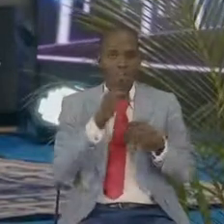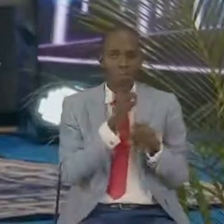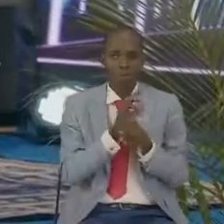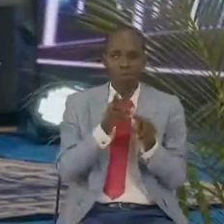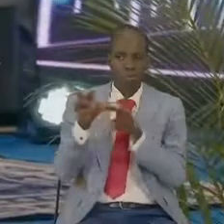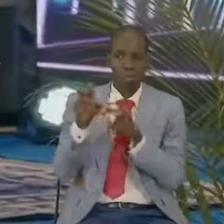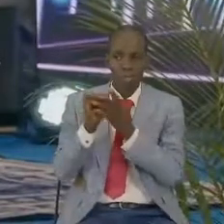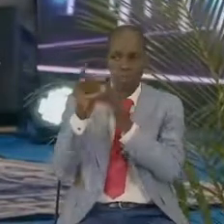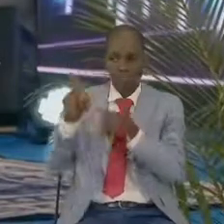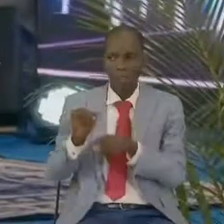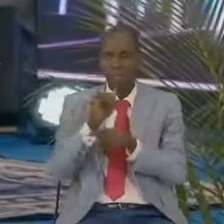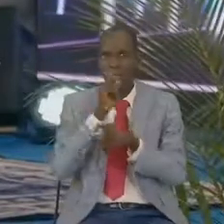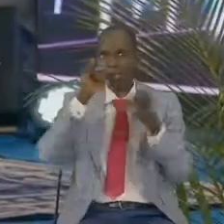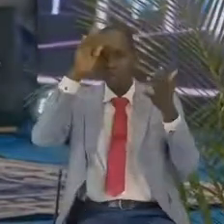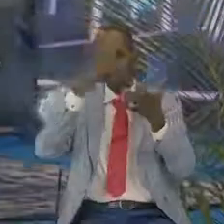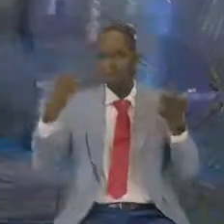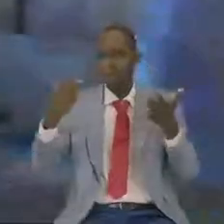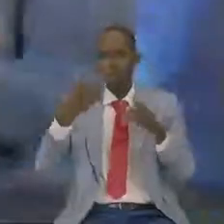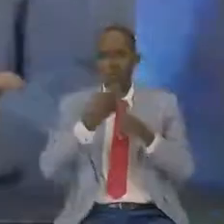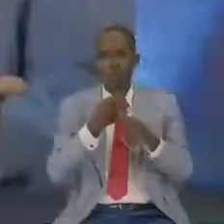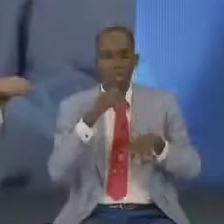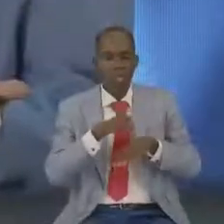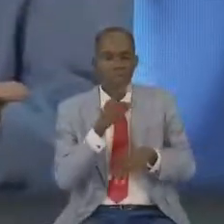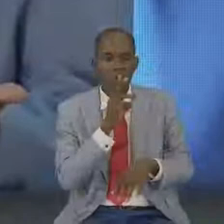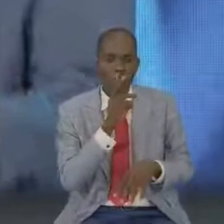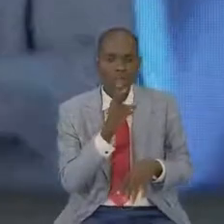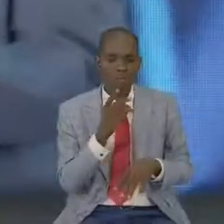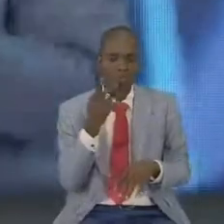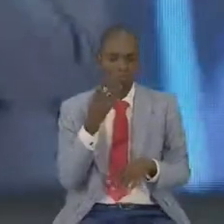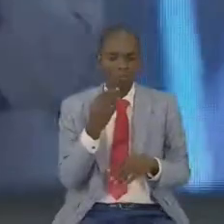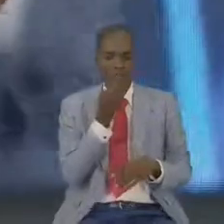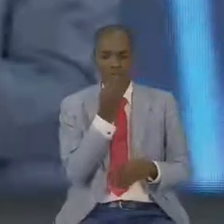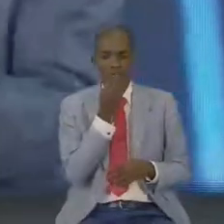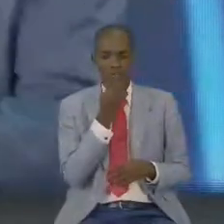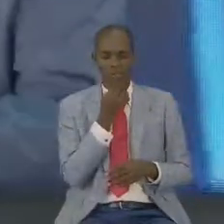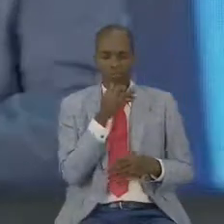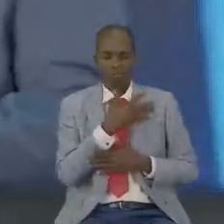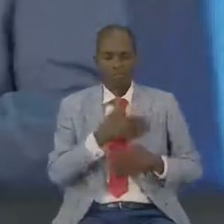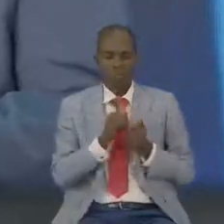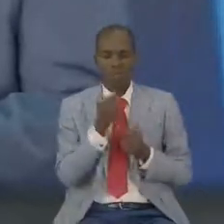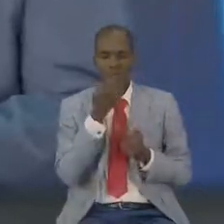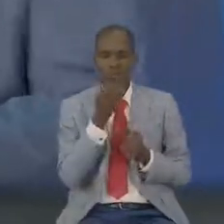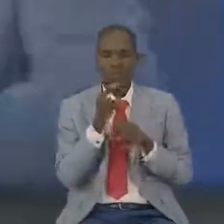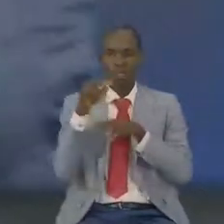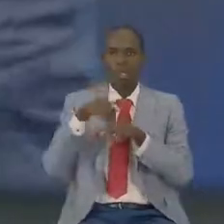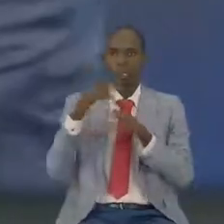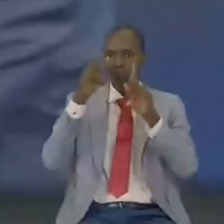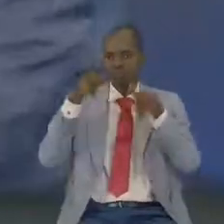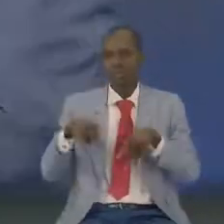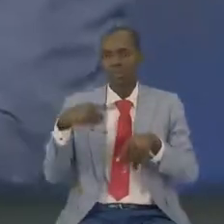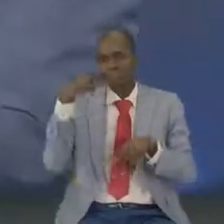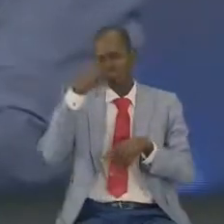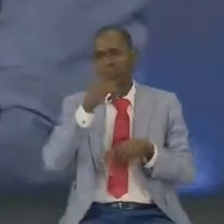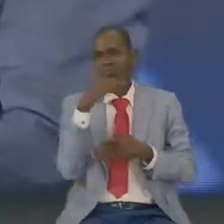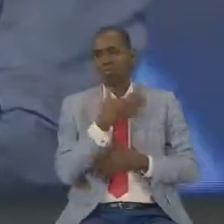quelque chose, soit l'eau, peut-être le plat. Il regarde le visage d'une femme, ou bien il regarde